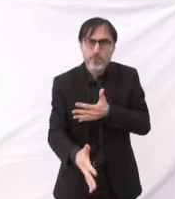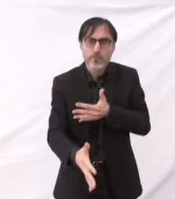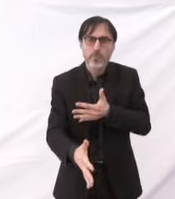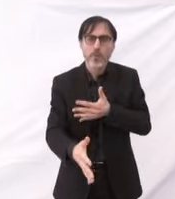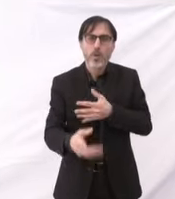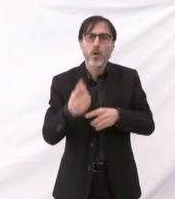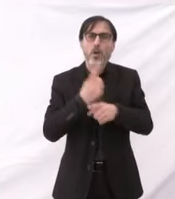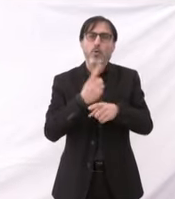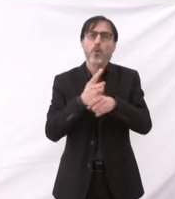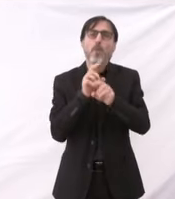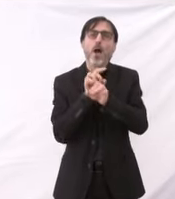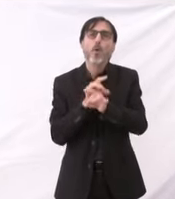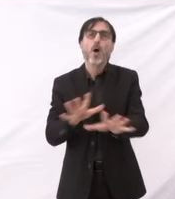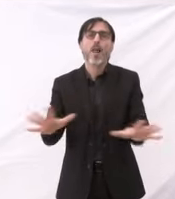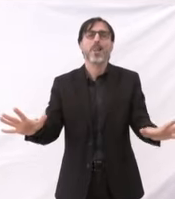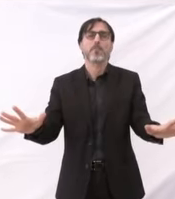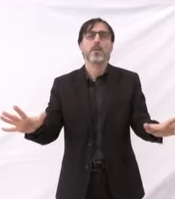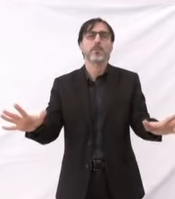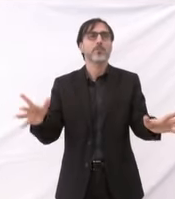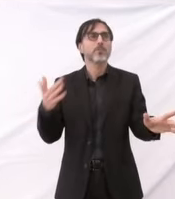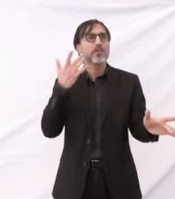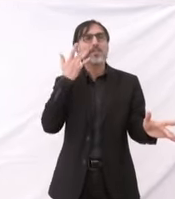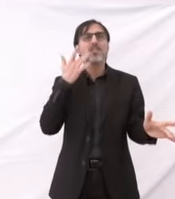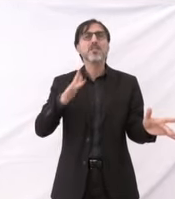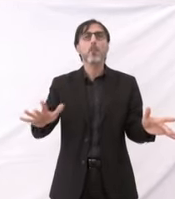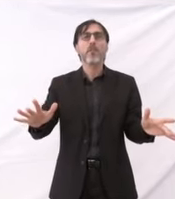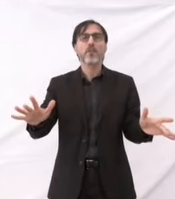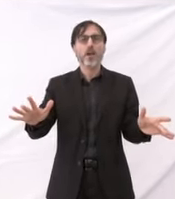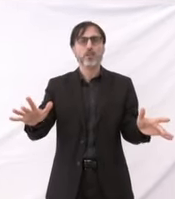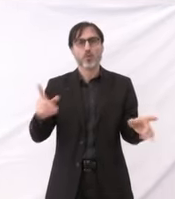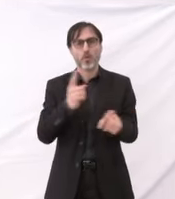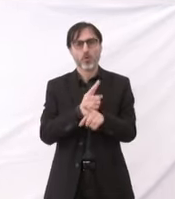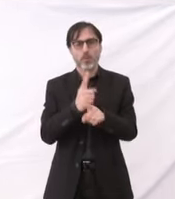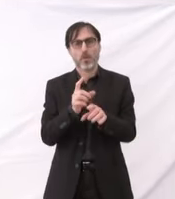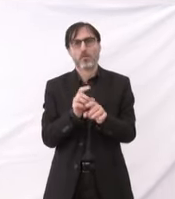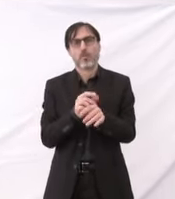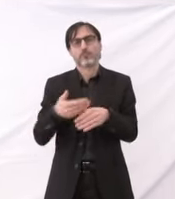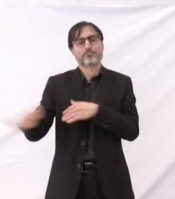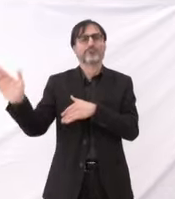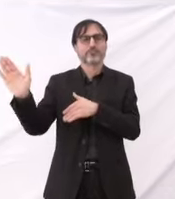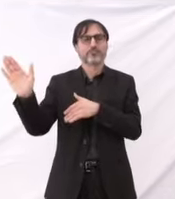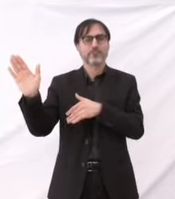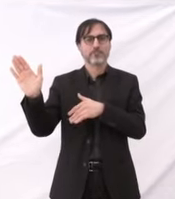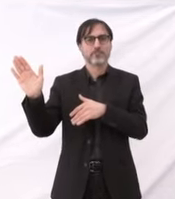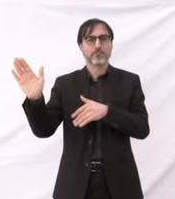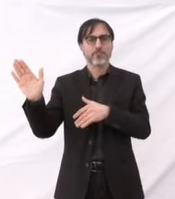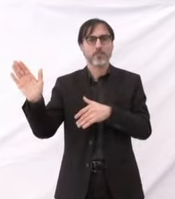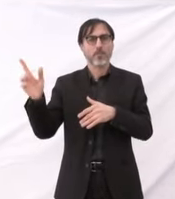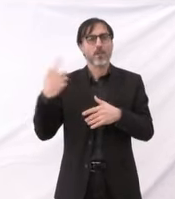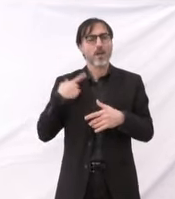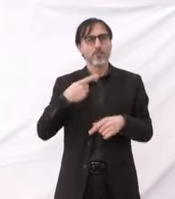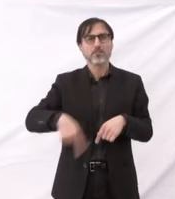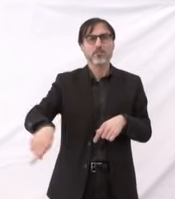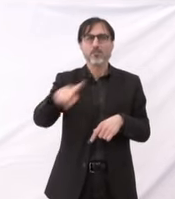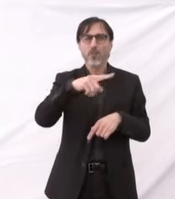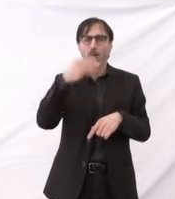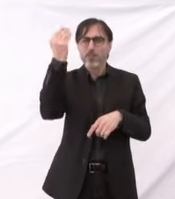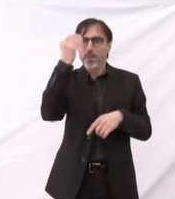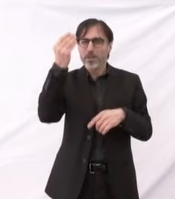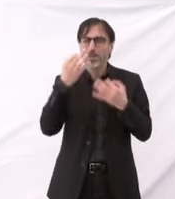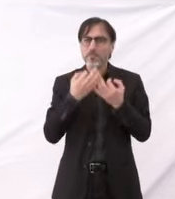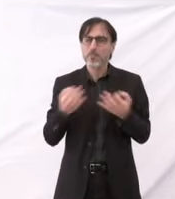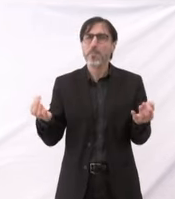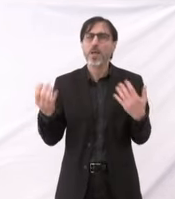Ma dobbiamo liberarci anche dalle semplificazioni. Allora per un istante, vi prego, pensiamo al